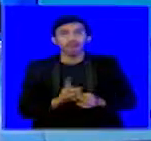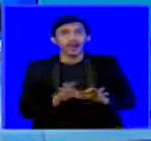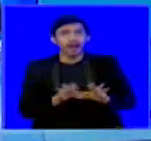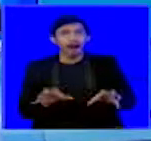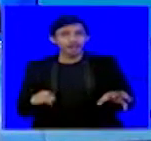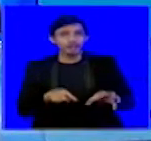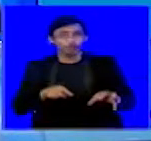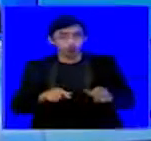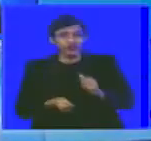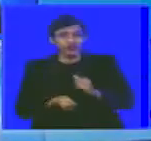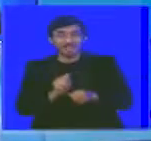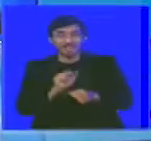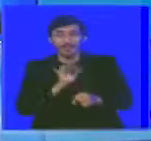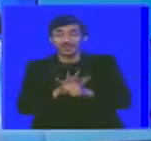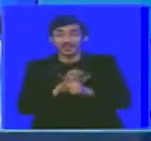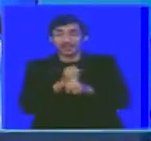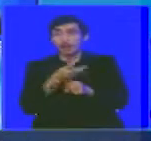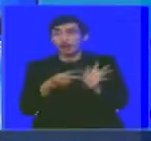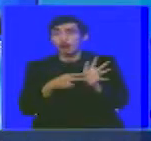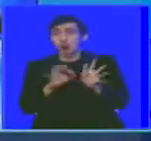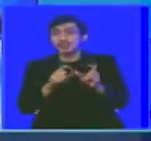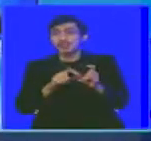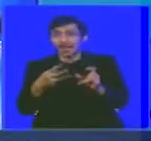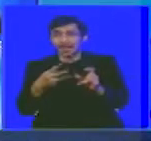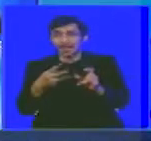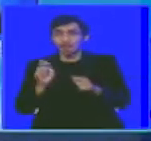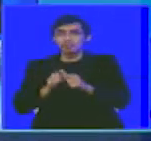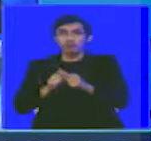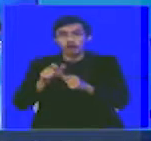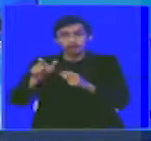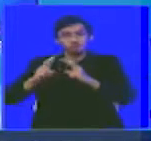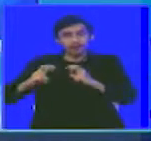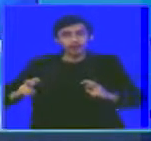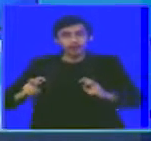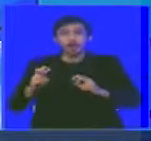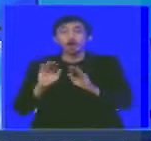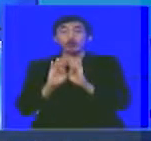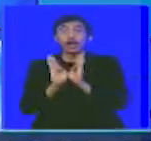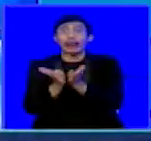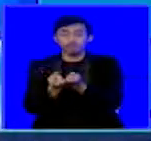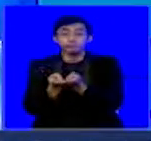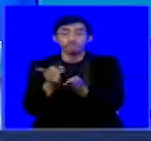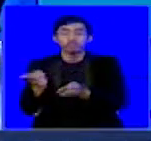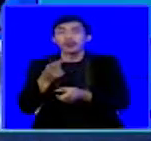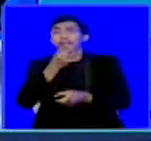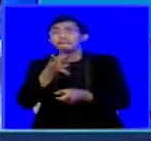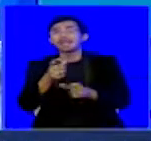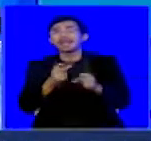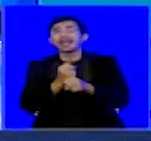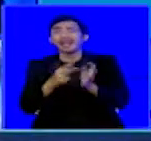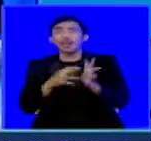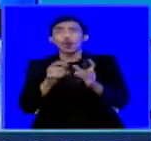mulai diaplikasikannya perangkat uji COVID-19 Genos buatan peneliti Universitas Gadjah Mada, pesanan Genos berdatangan dari berbagai